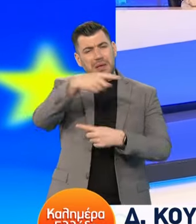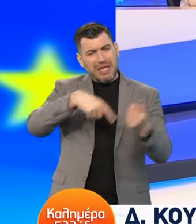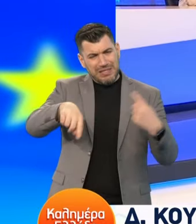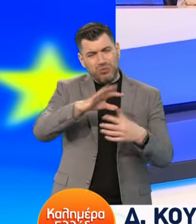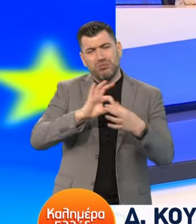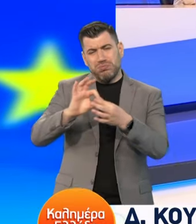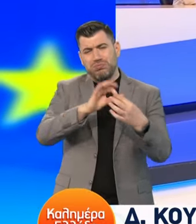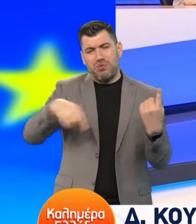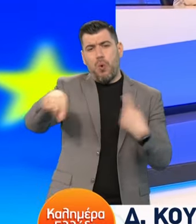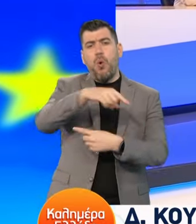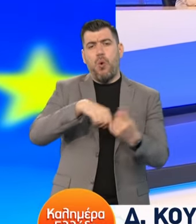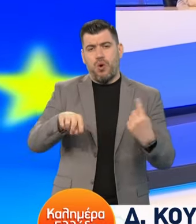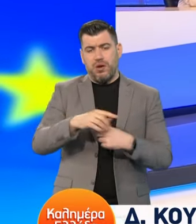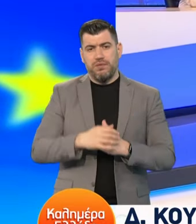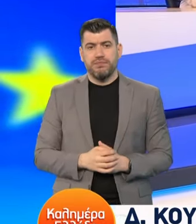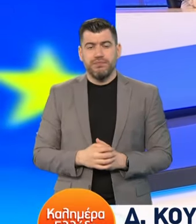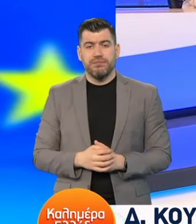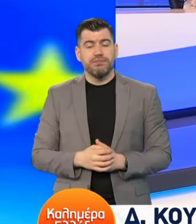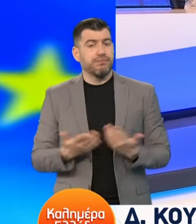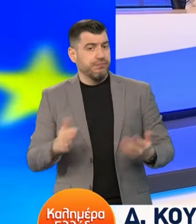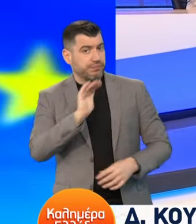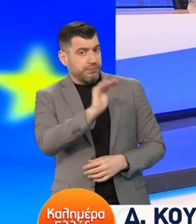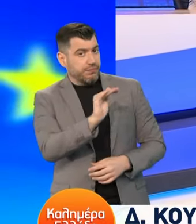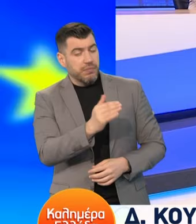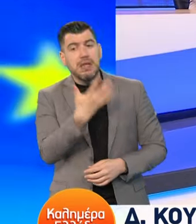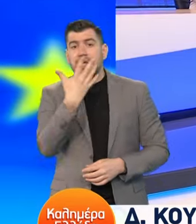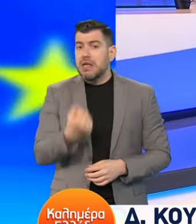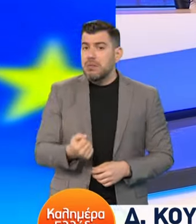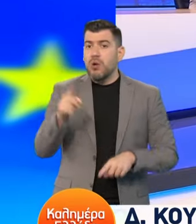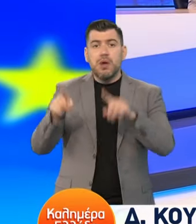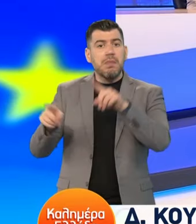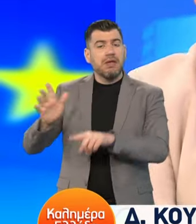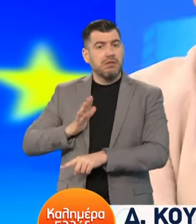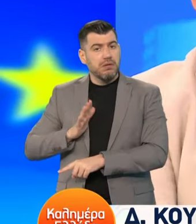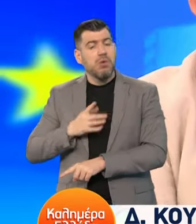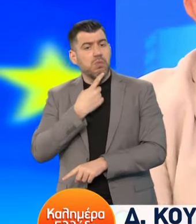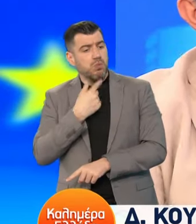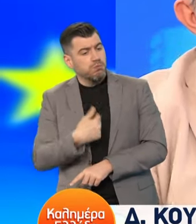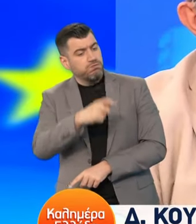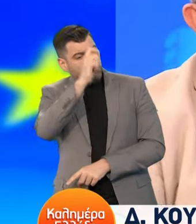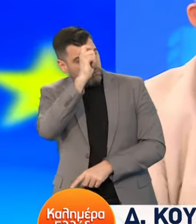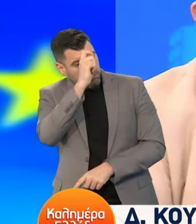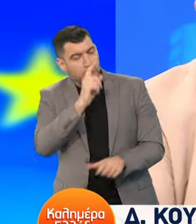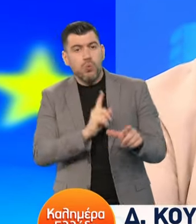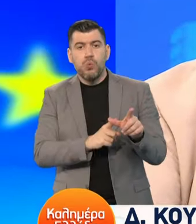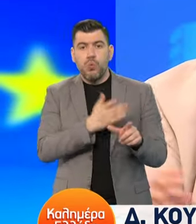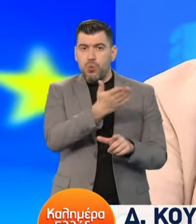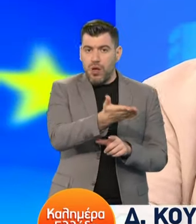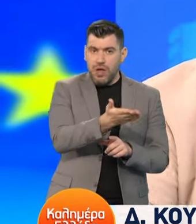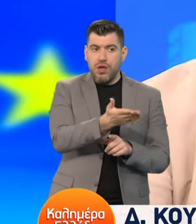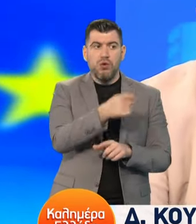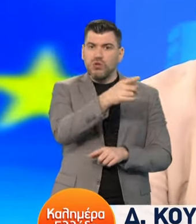σοσιαλδημοκράτες. Υπάρχει ένας κόσμος που μπορεί να εκτιμά τη συνέπεια του ΚΚΕ στις θέσεις του. Υπάρχει κόσμος